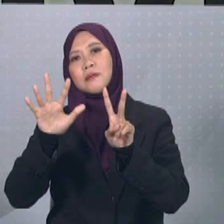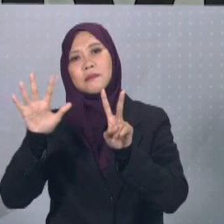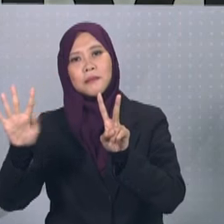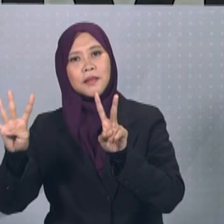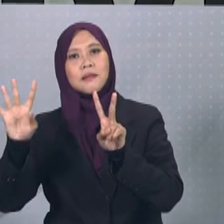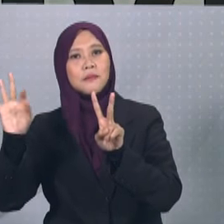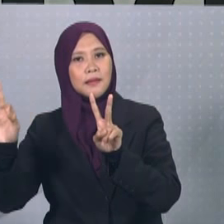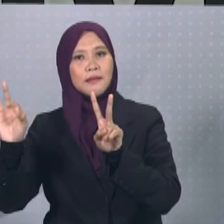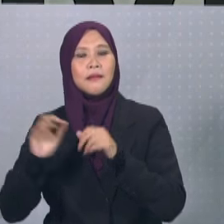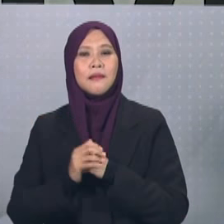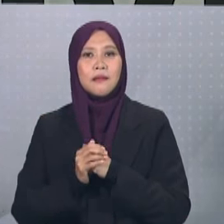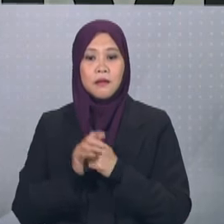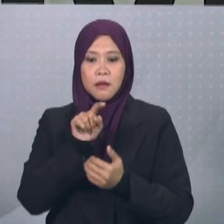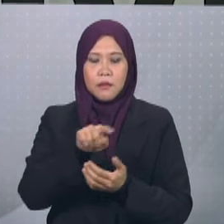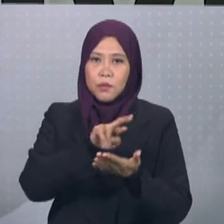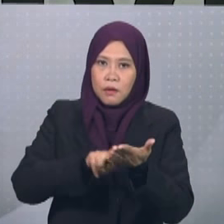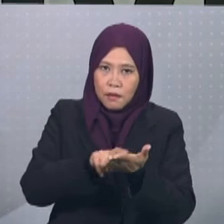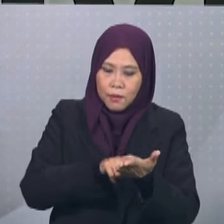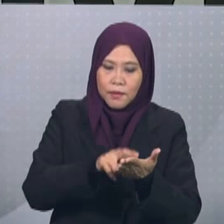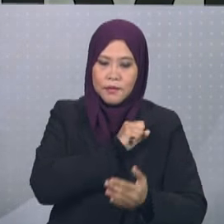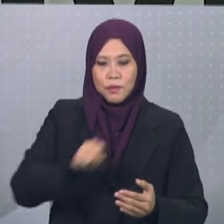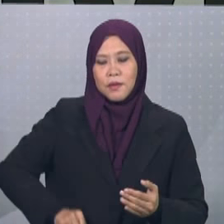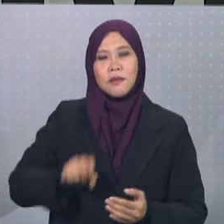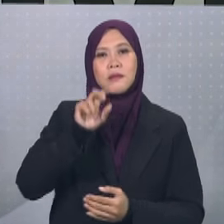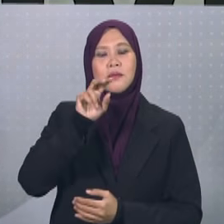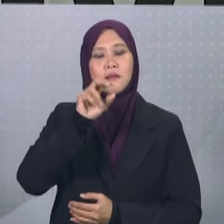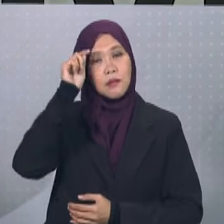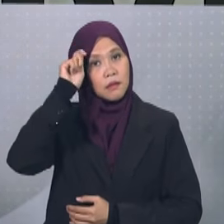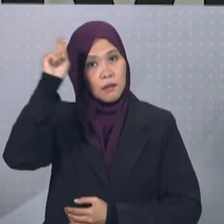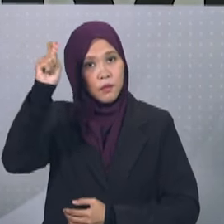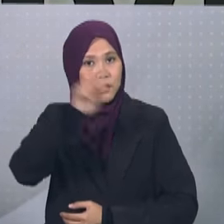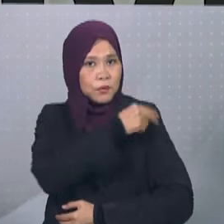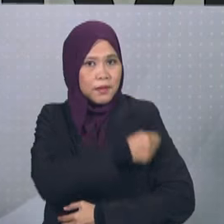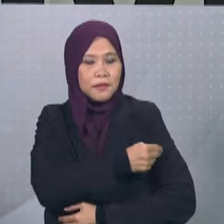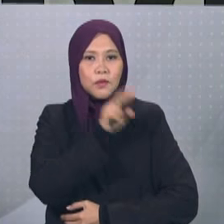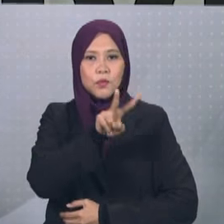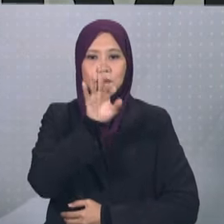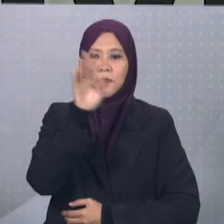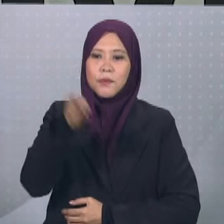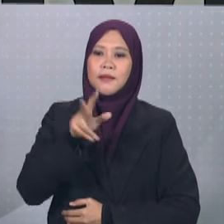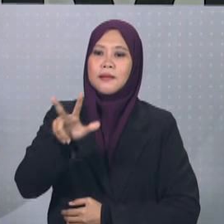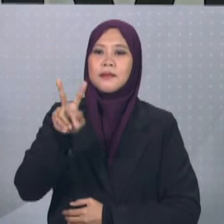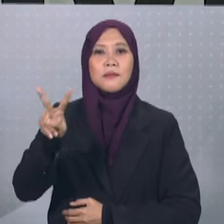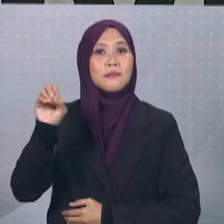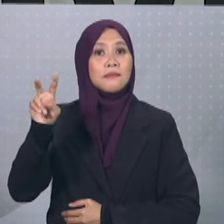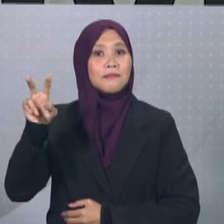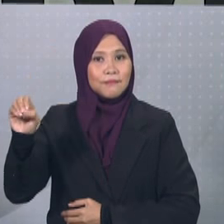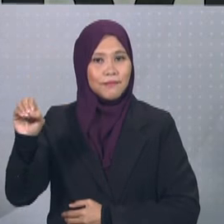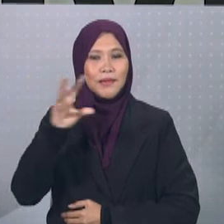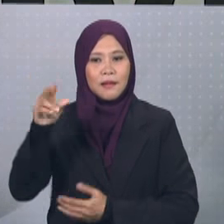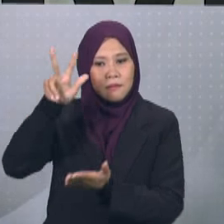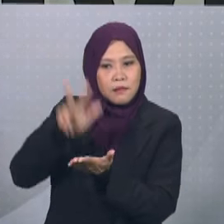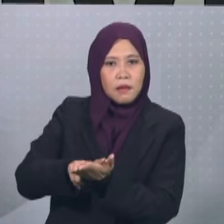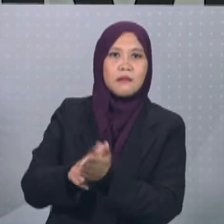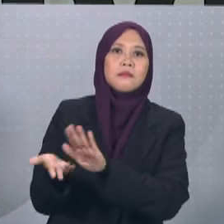2,549. Beliau telah dirawat di Hospital Sultanah Nur Zahirah Terengganu pada 29 Mac 2020 dan